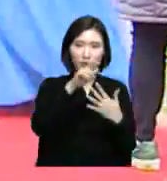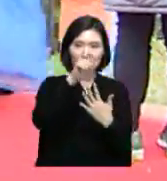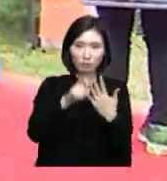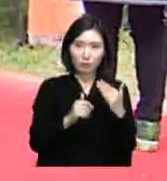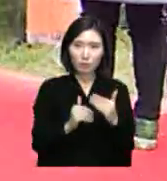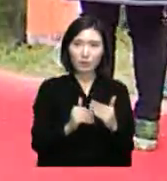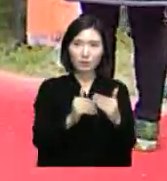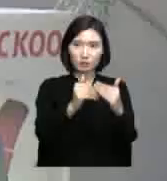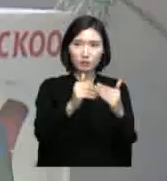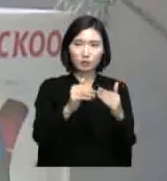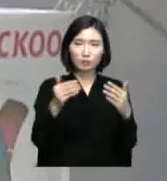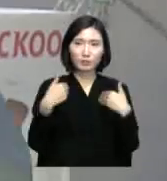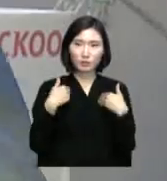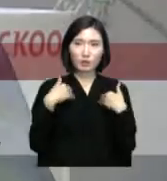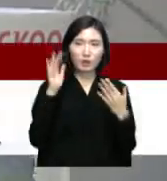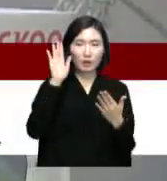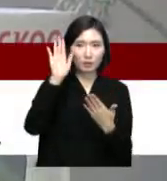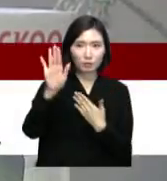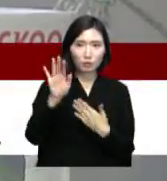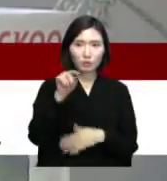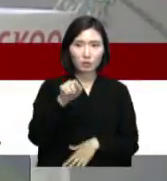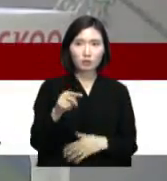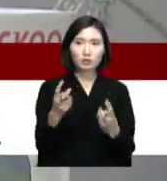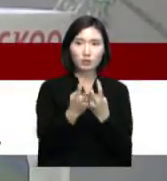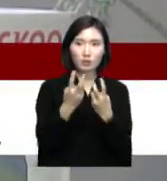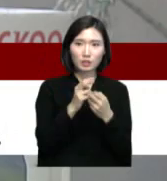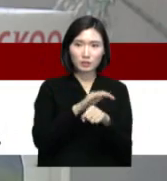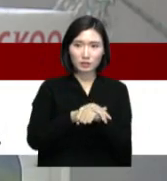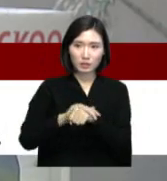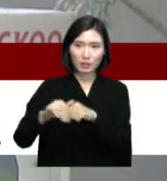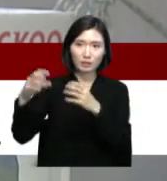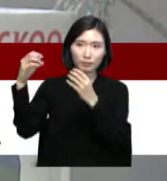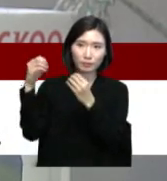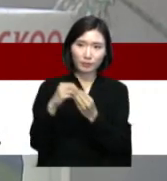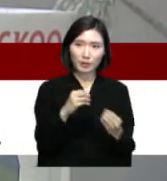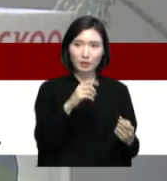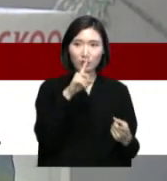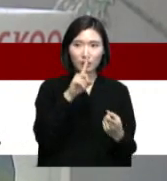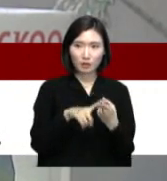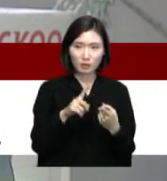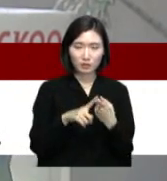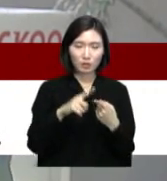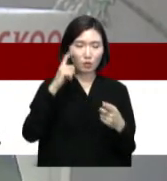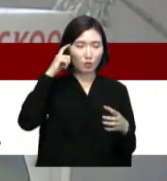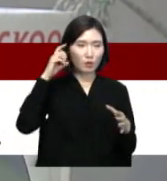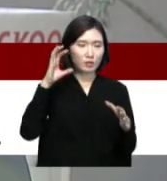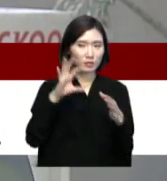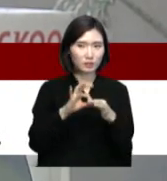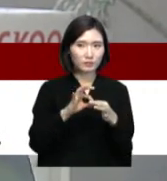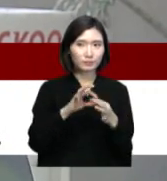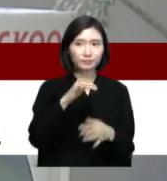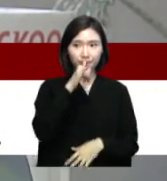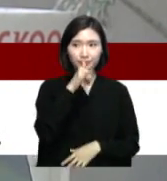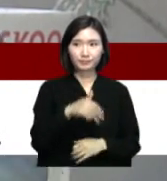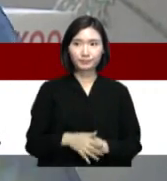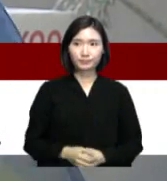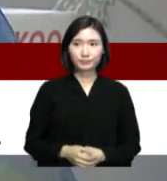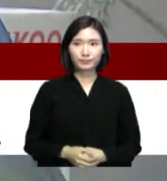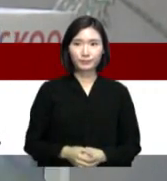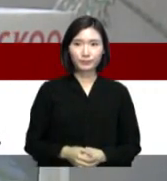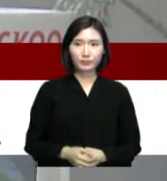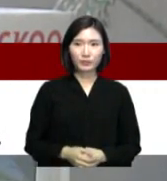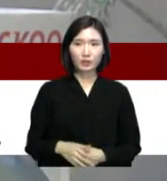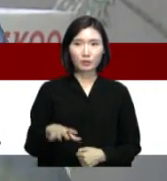특징입니다. 앞으로도 그렇고 이게 어떻게 전승이 잘 되는지 그 상당히 지금 이제 관심거리죠.